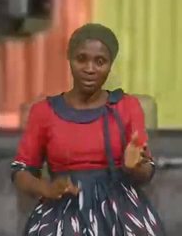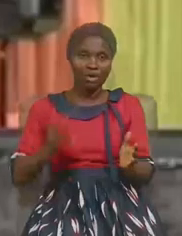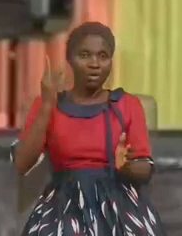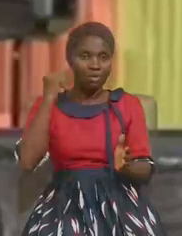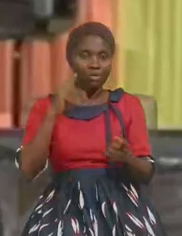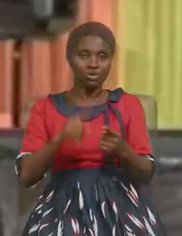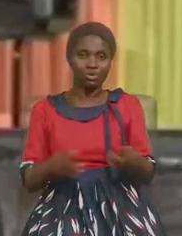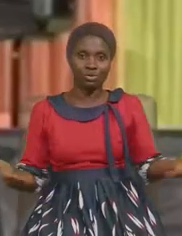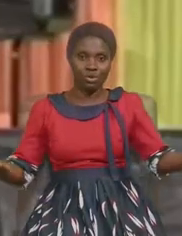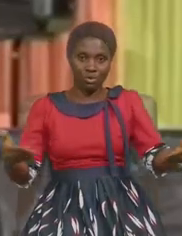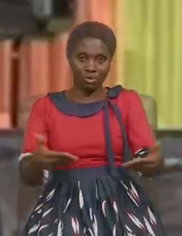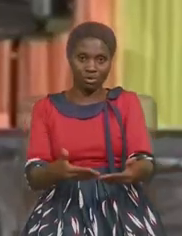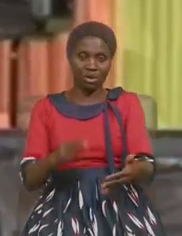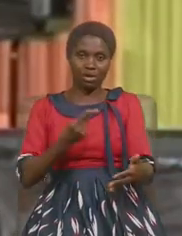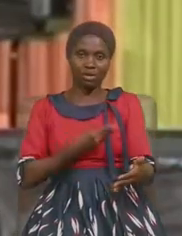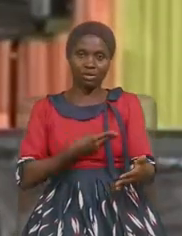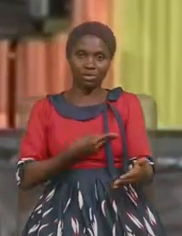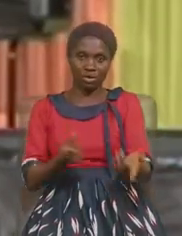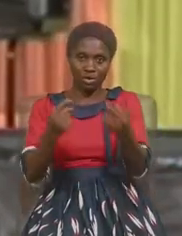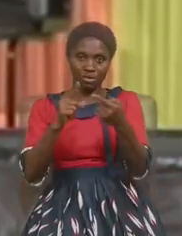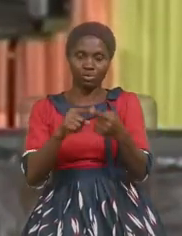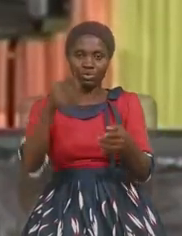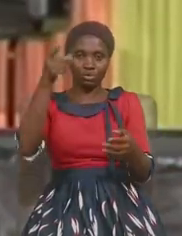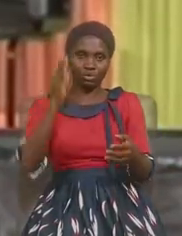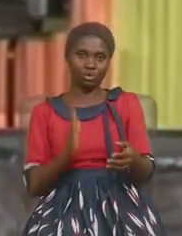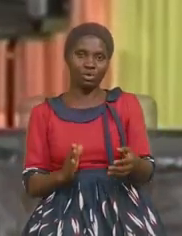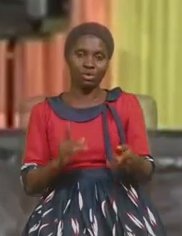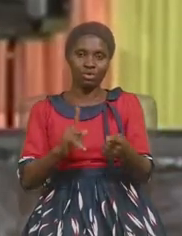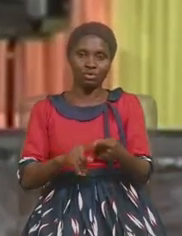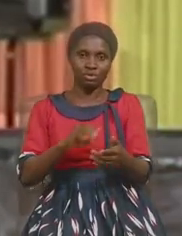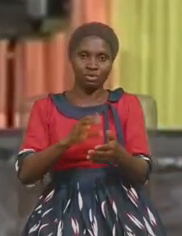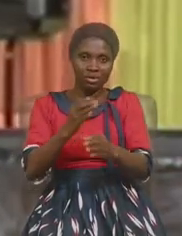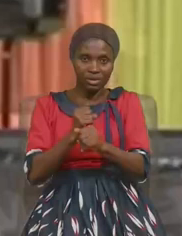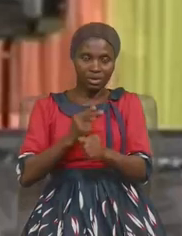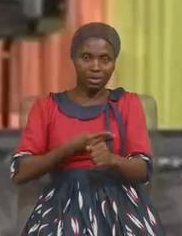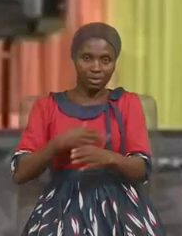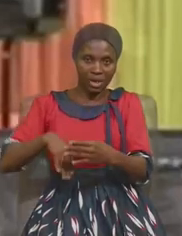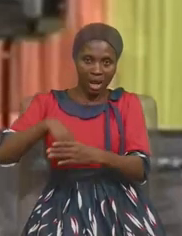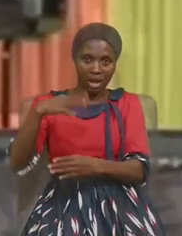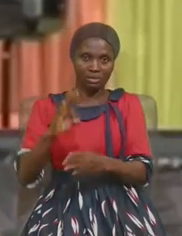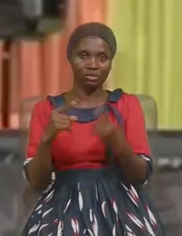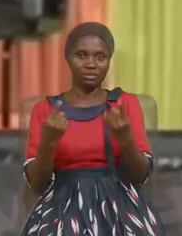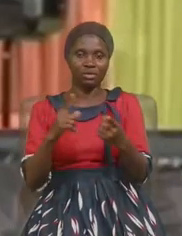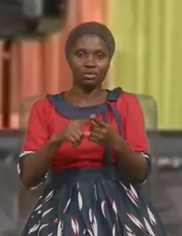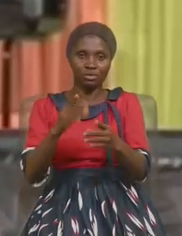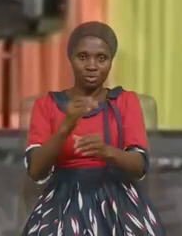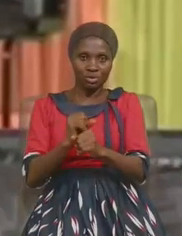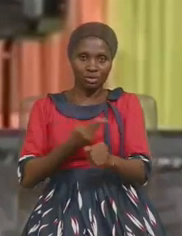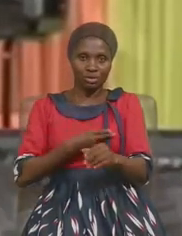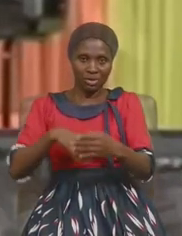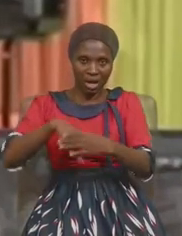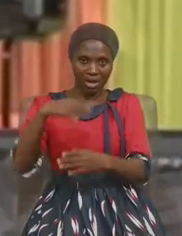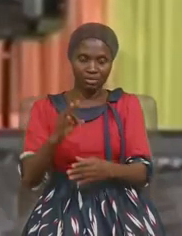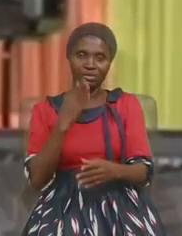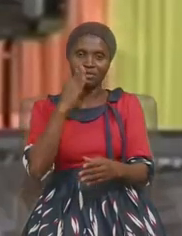était pour nous réconcilier à Dieu, pour nous sortir du péché, nous sortir du mal,